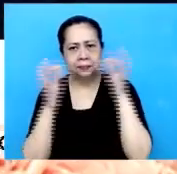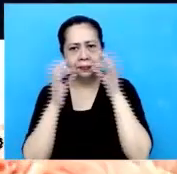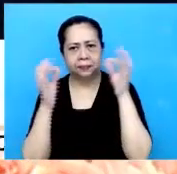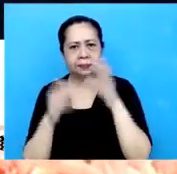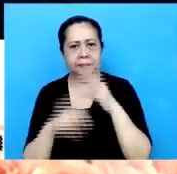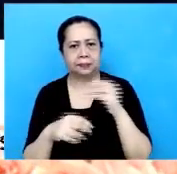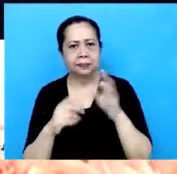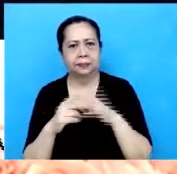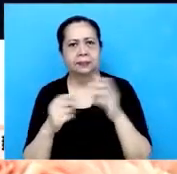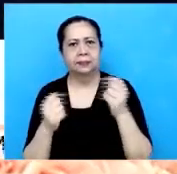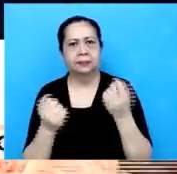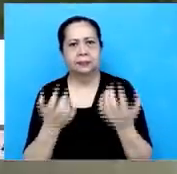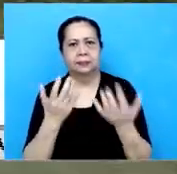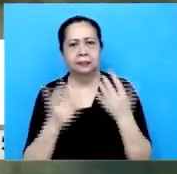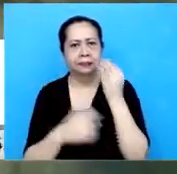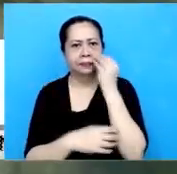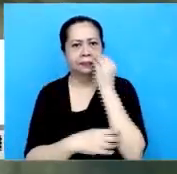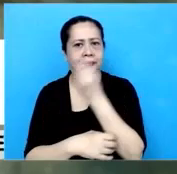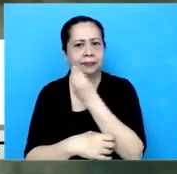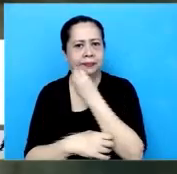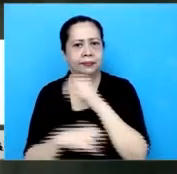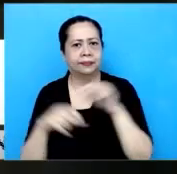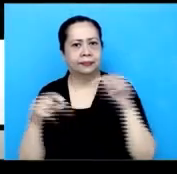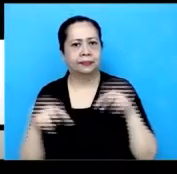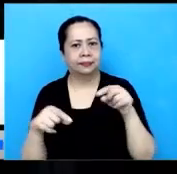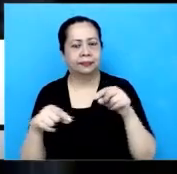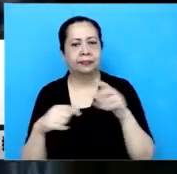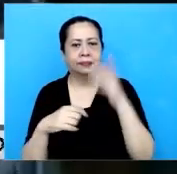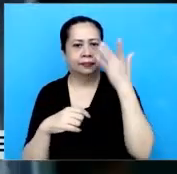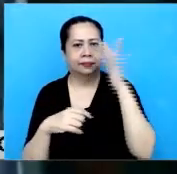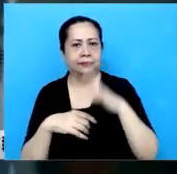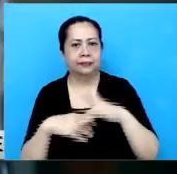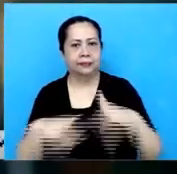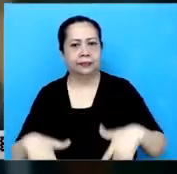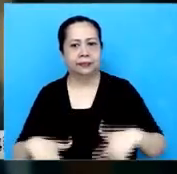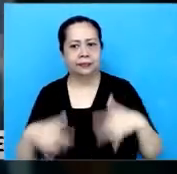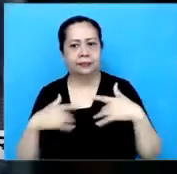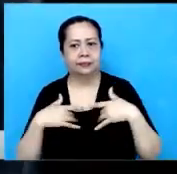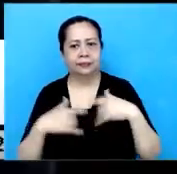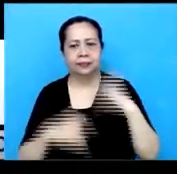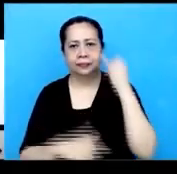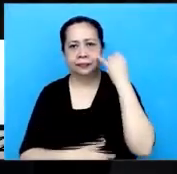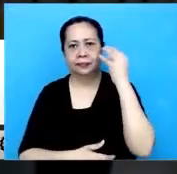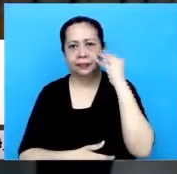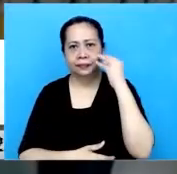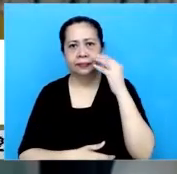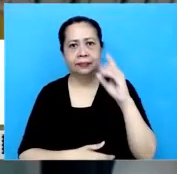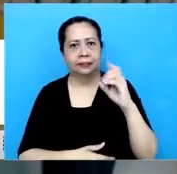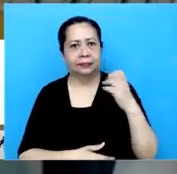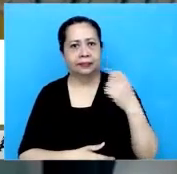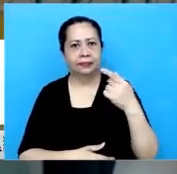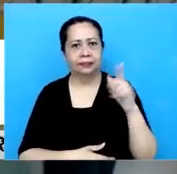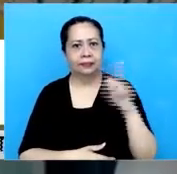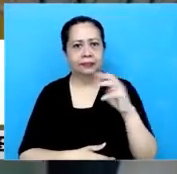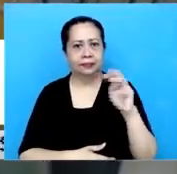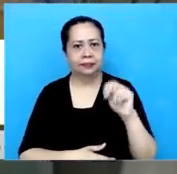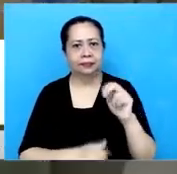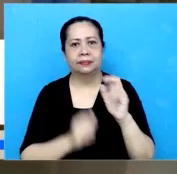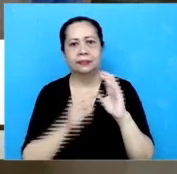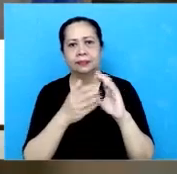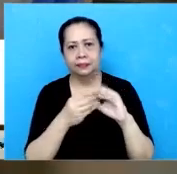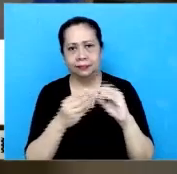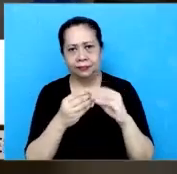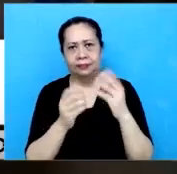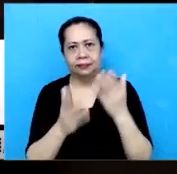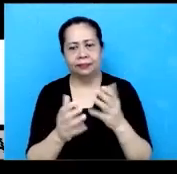Mga Nagbabagang Bulaklak. Dito naman sa The Brilliant Life, si JM De Guzman ang kanyang makakasama. Kwento ni RC